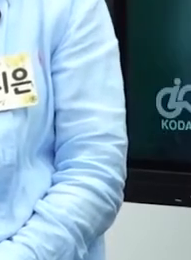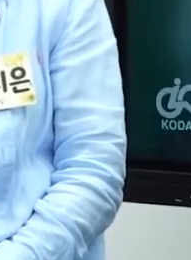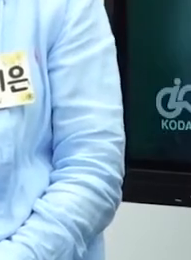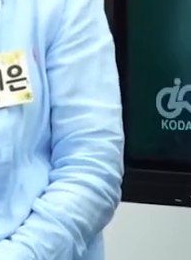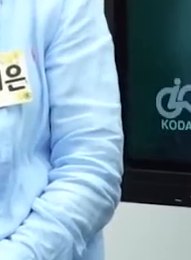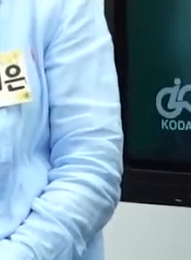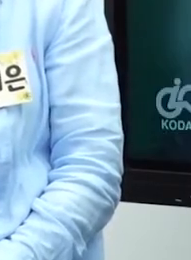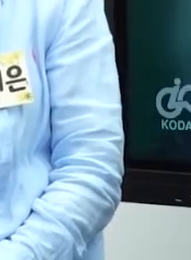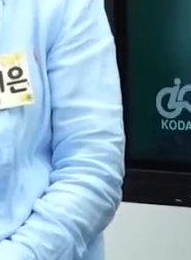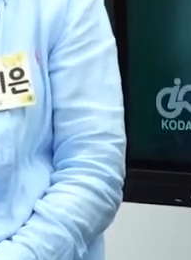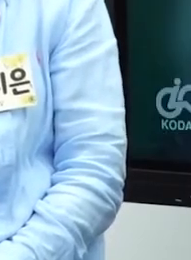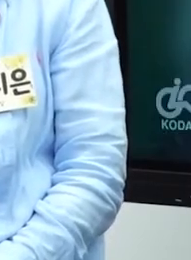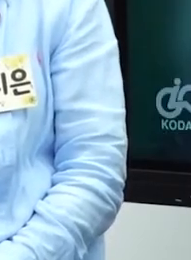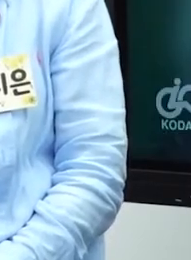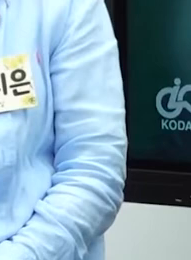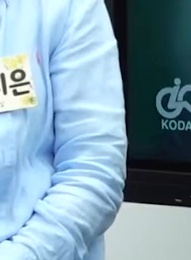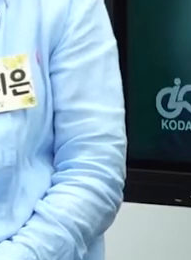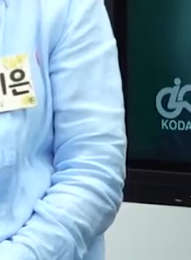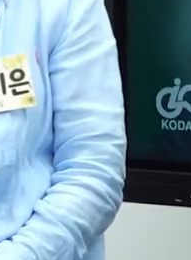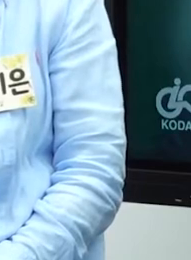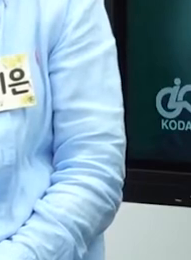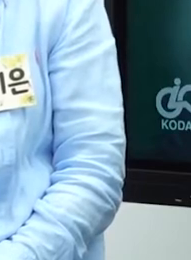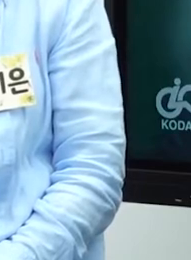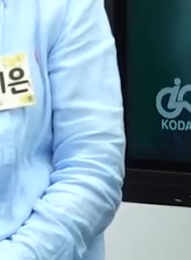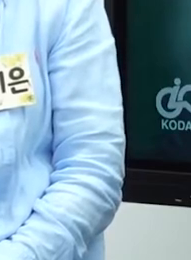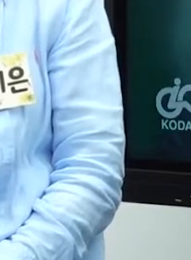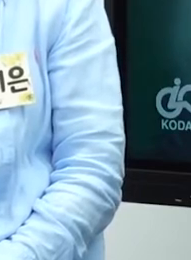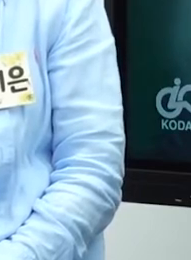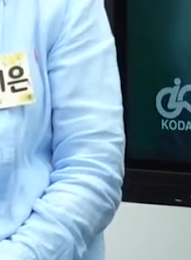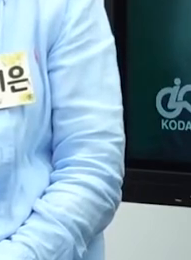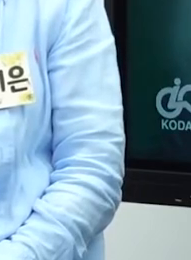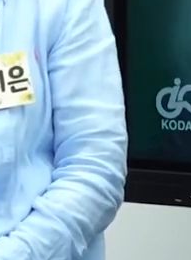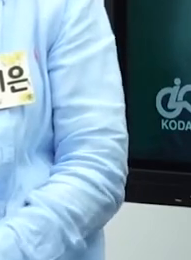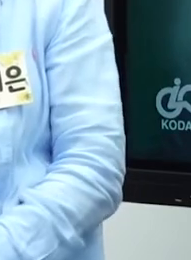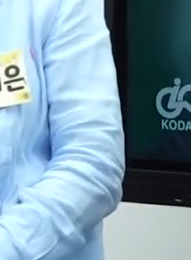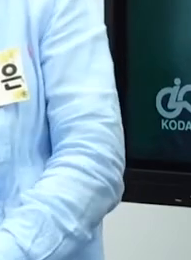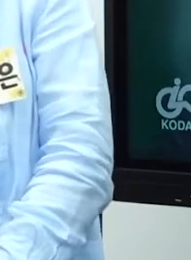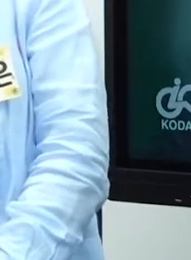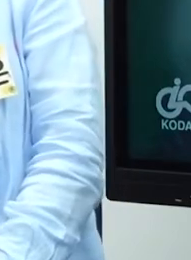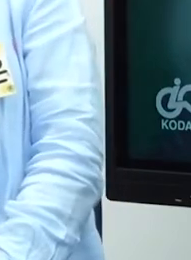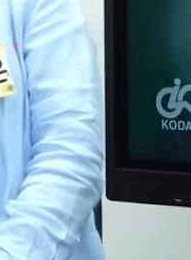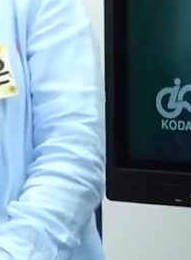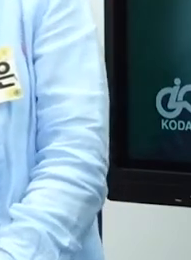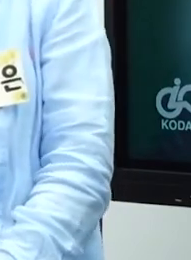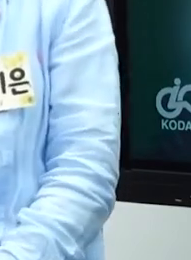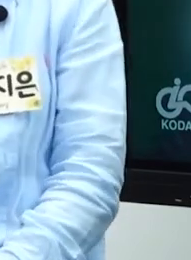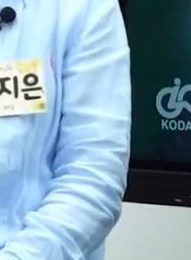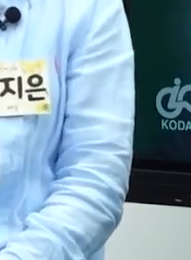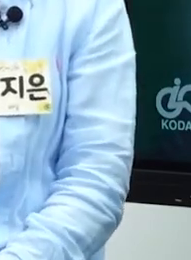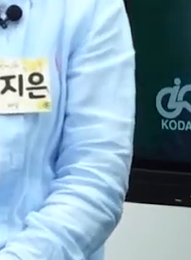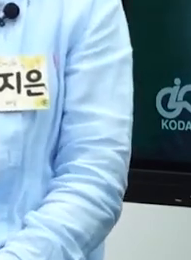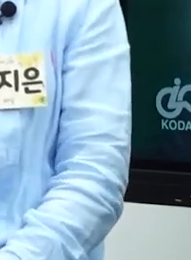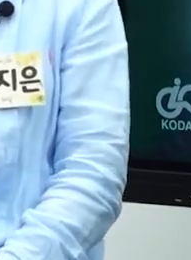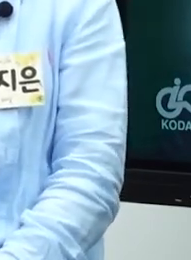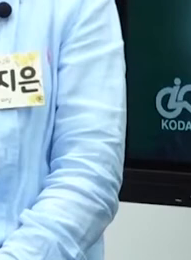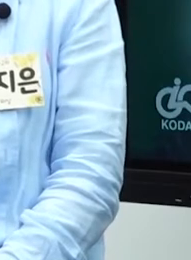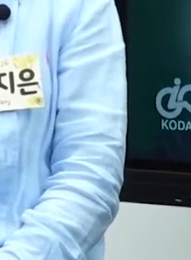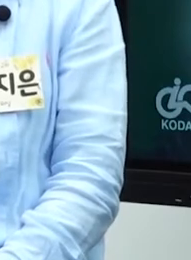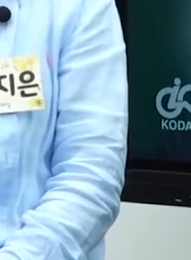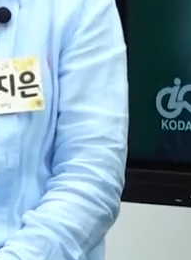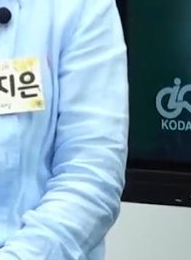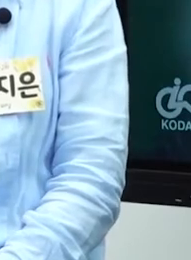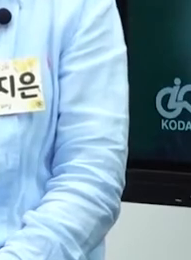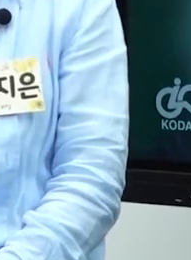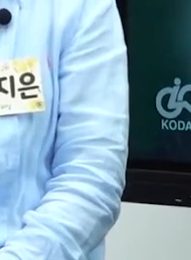부모님께서 이렇게 홈사인으로 수어를 하시면 예를 들어 저희 아버지가 일을 가시면 항상 비가